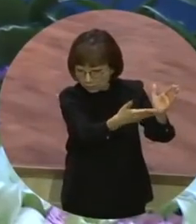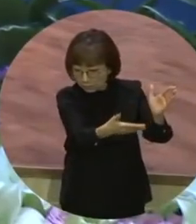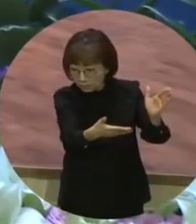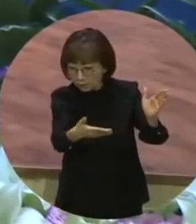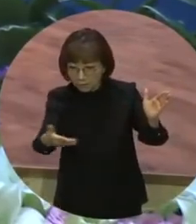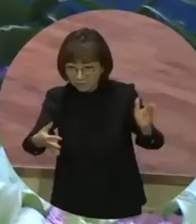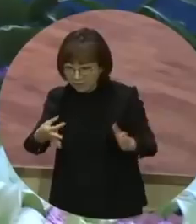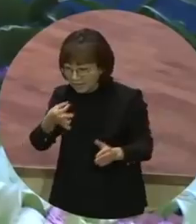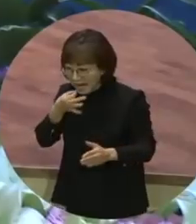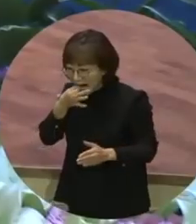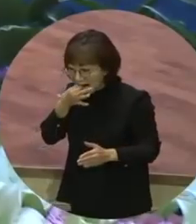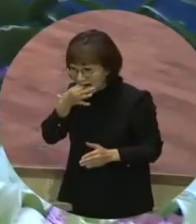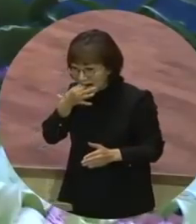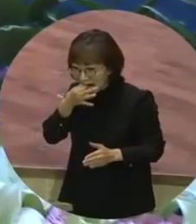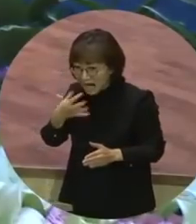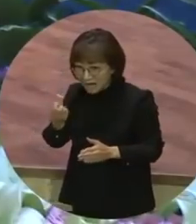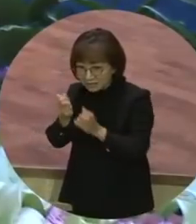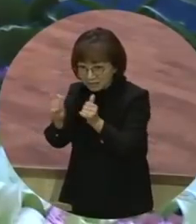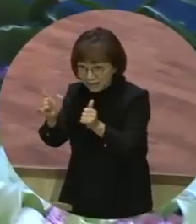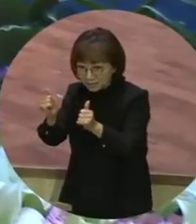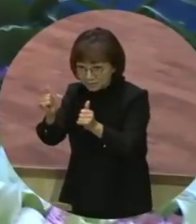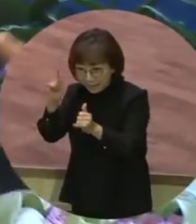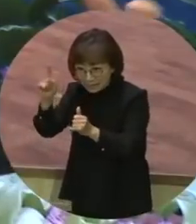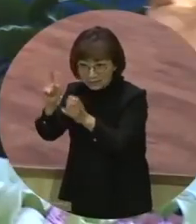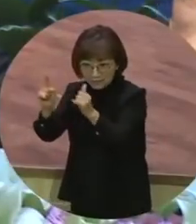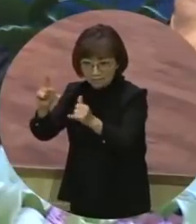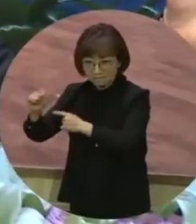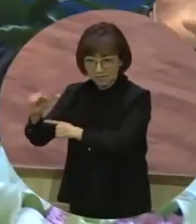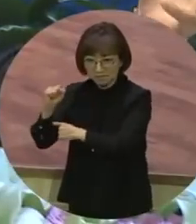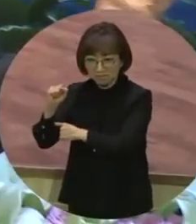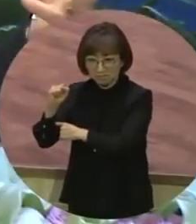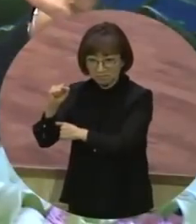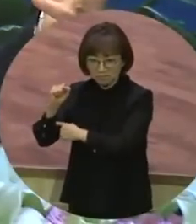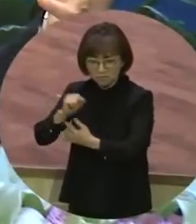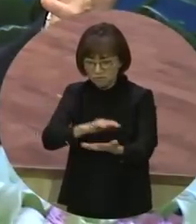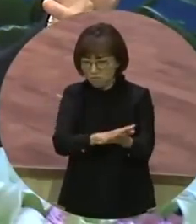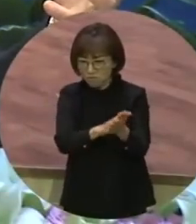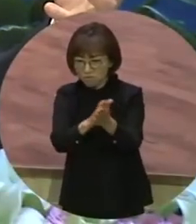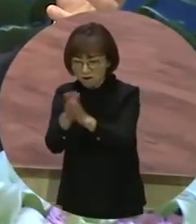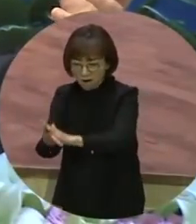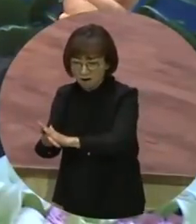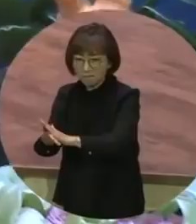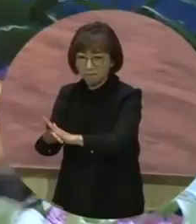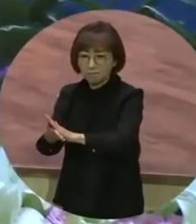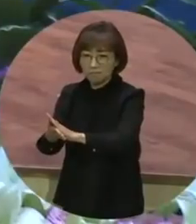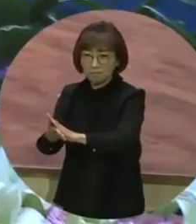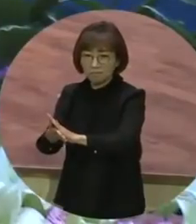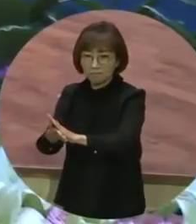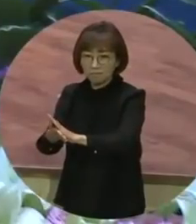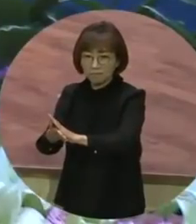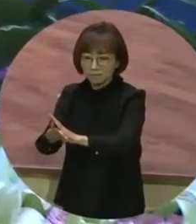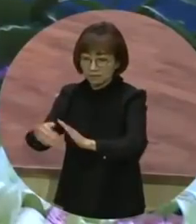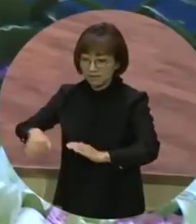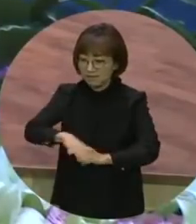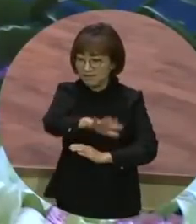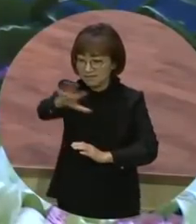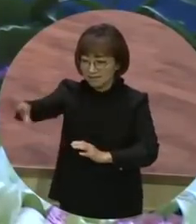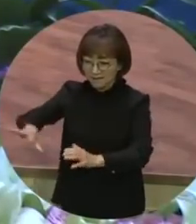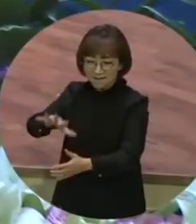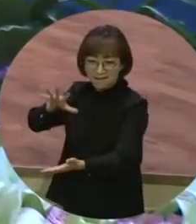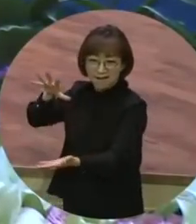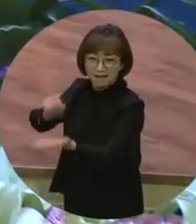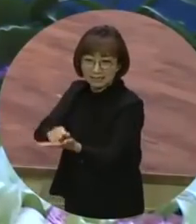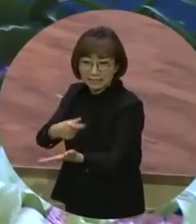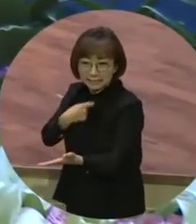가진 그 한 사람 때문에 로마 교구장 그 한 사람이 이 전체 이 교구를 다 자기가 장악해야